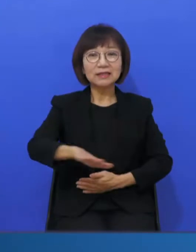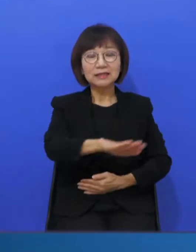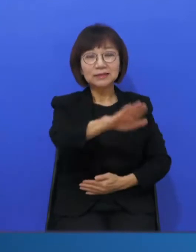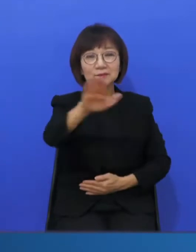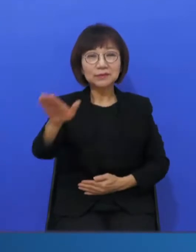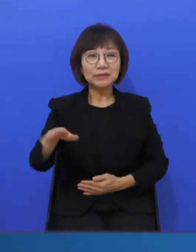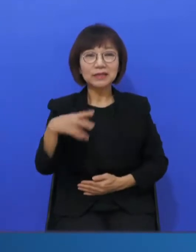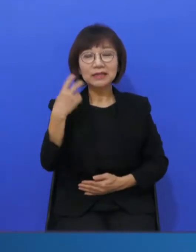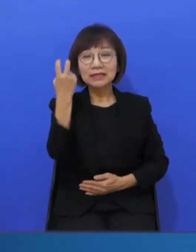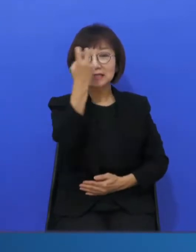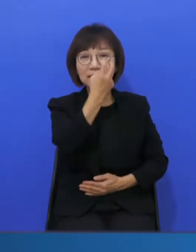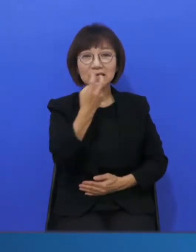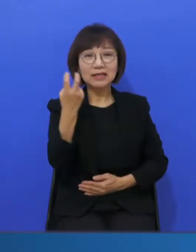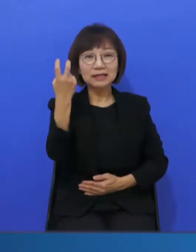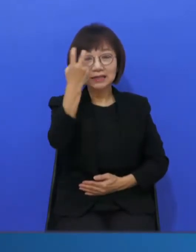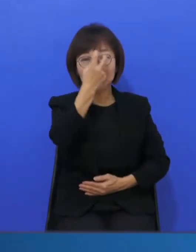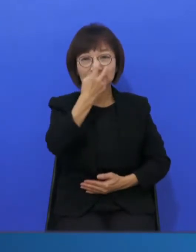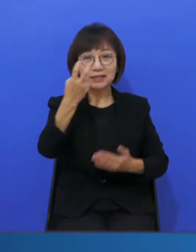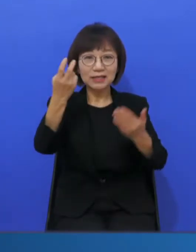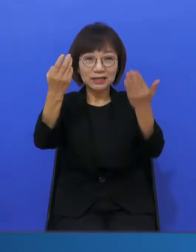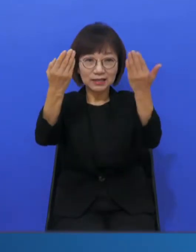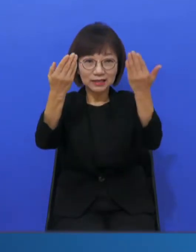목자같이 우리를